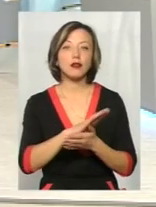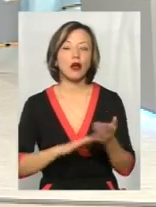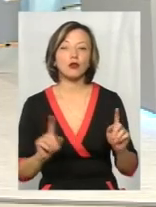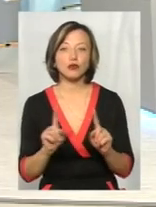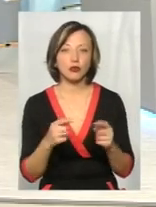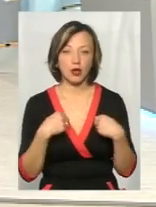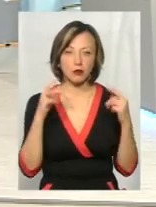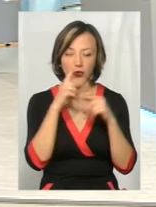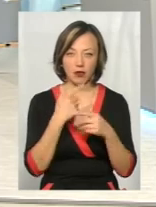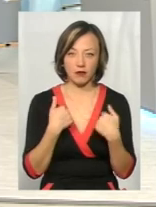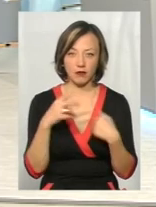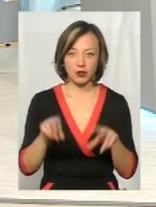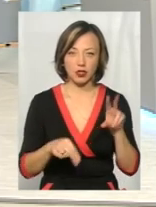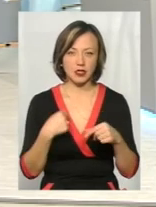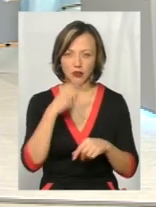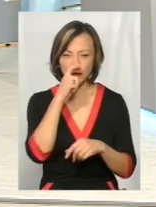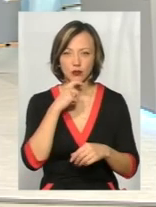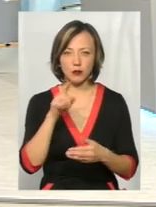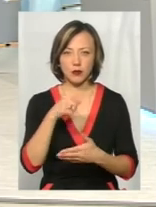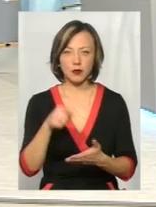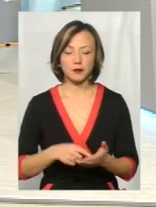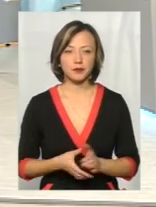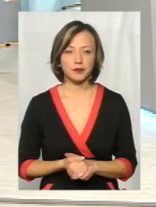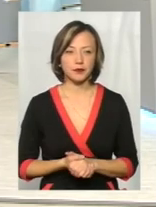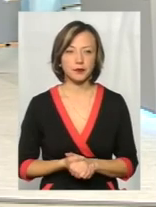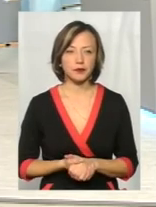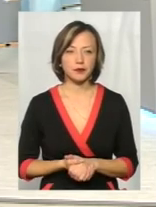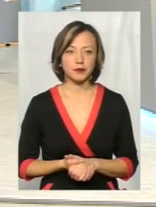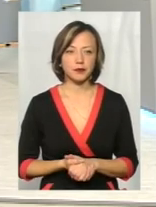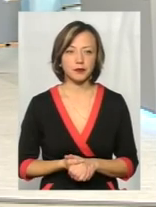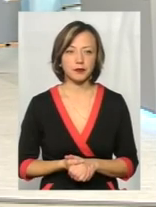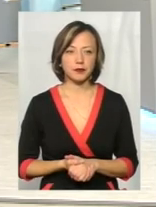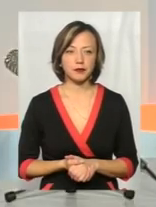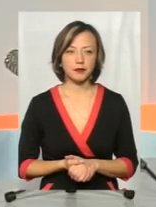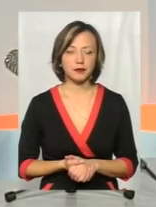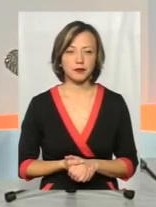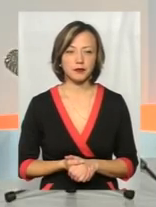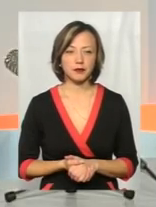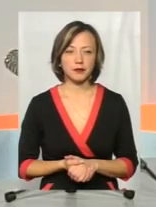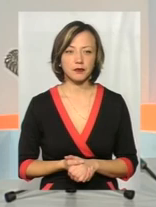чи я неправильно рахую, бо от, ну, це незрозуміло. Можете пояснити чи ні?